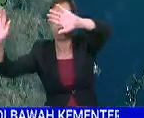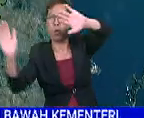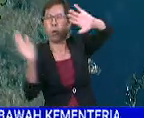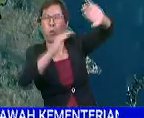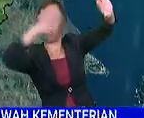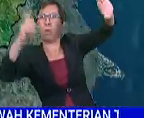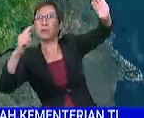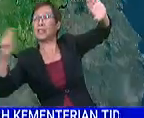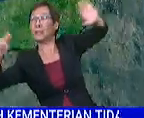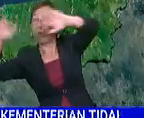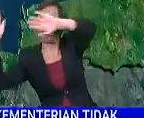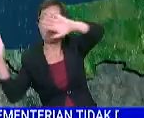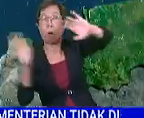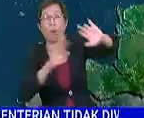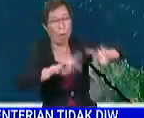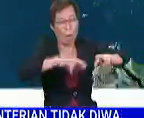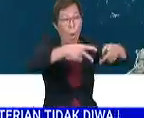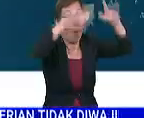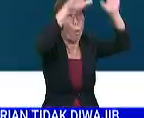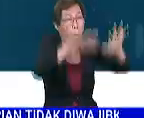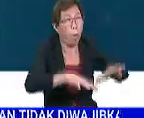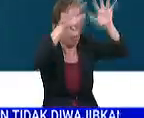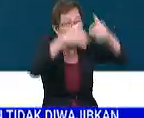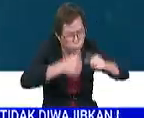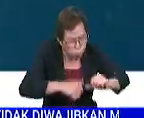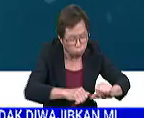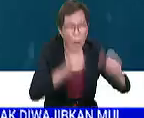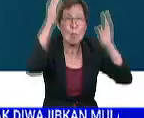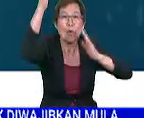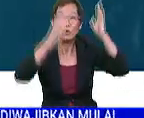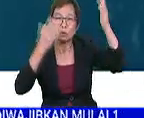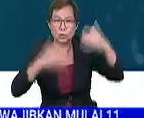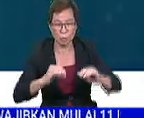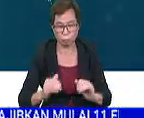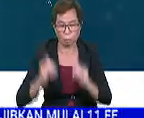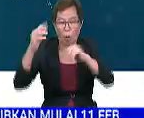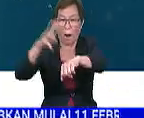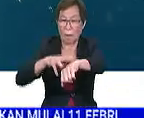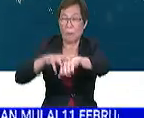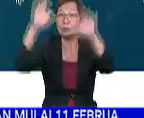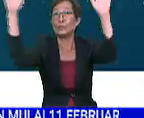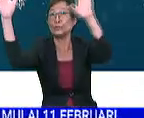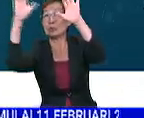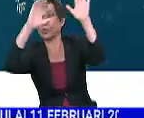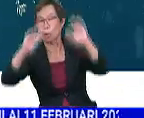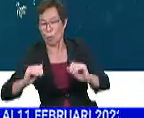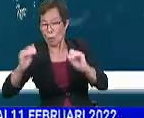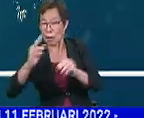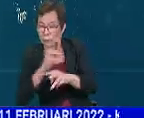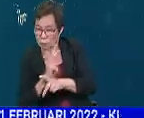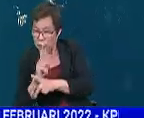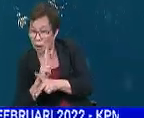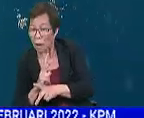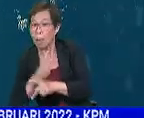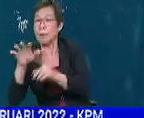yang berpotensi menyebabkan hujan secara berterusan Malaysia telah pun mengemaskini amaran cuaca peringkat waspada